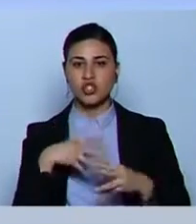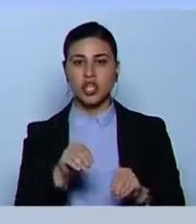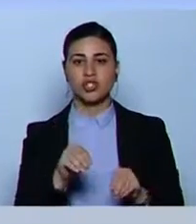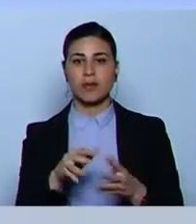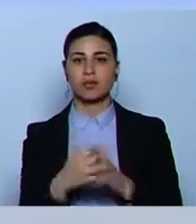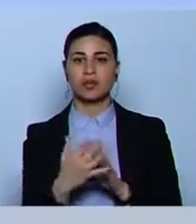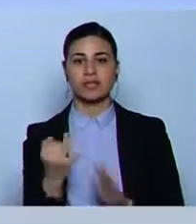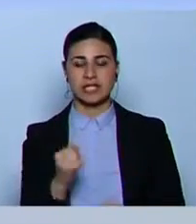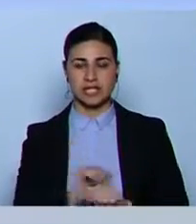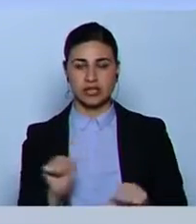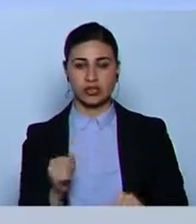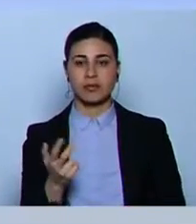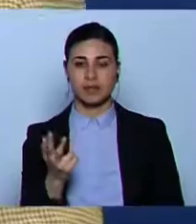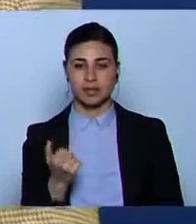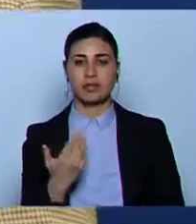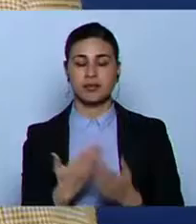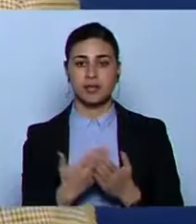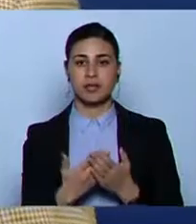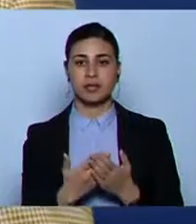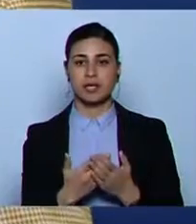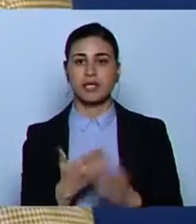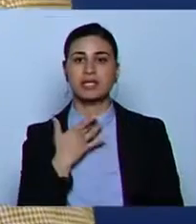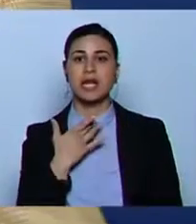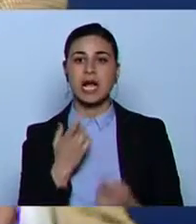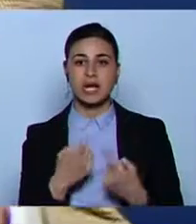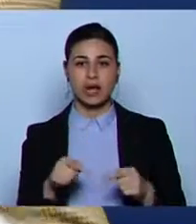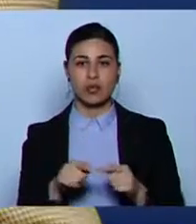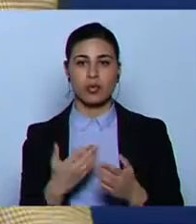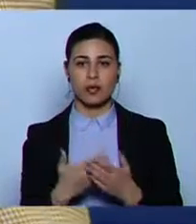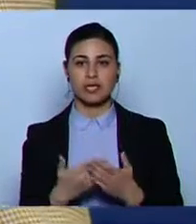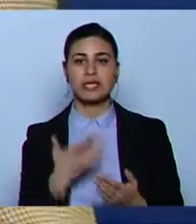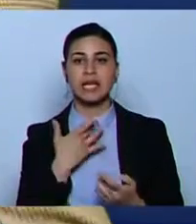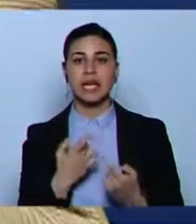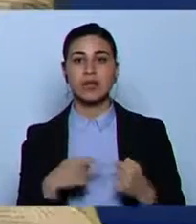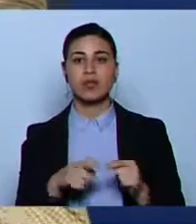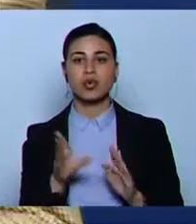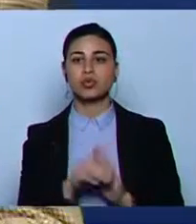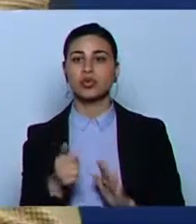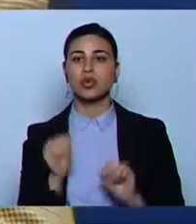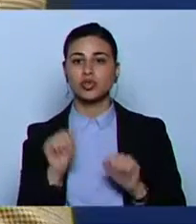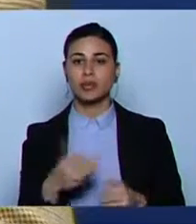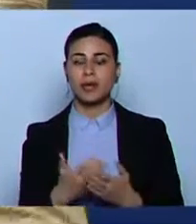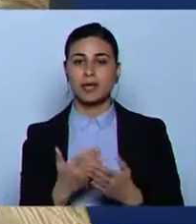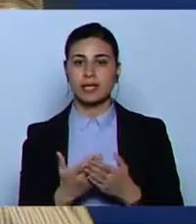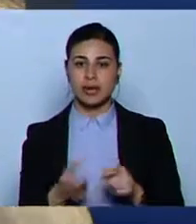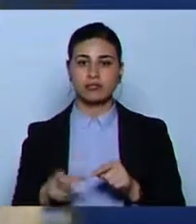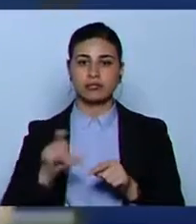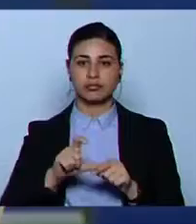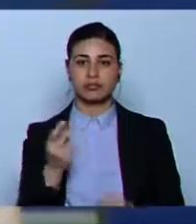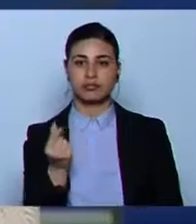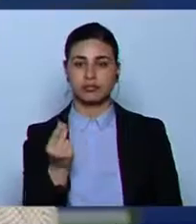სოფლის ინტერესი, შეიძლება ასე რამე. Კიდაც გნებავთ საკრებულო იყოს, ხო? საკრებულოში როგორ შეიძლება გინდაც გაგვიზარდონ ჩვენ,